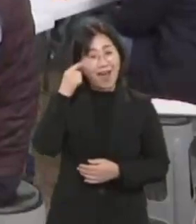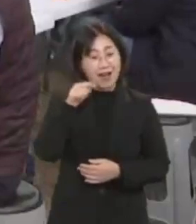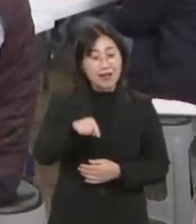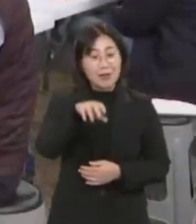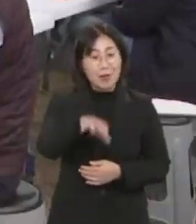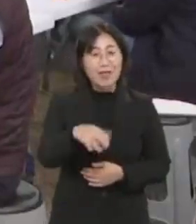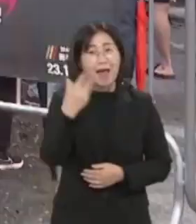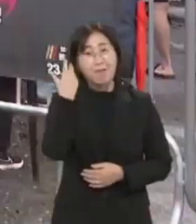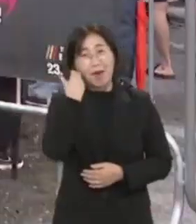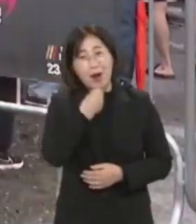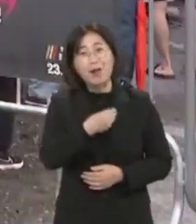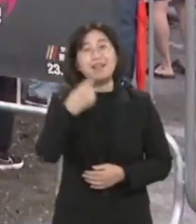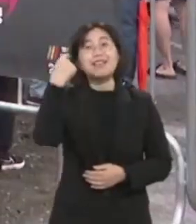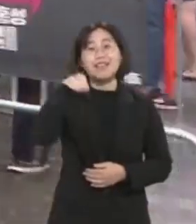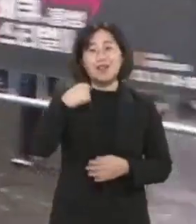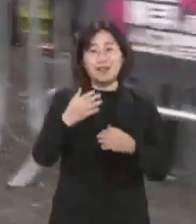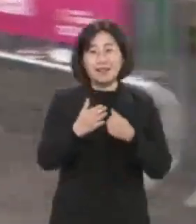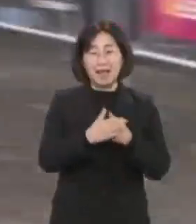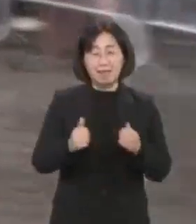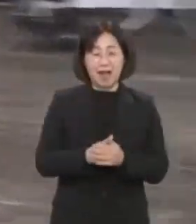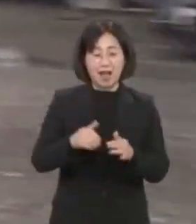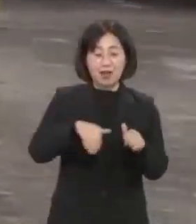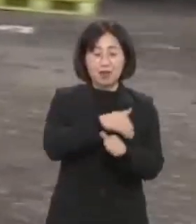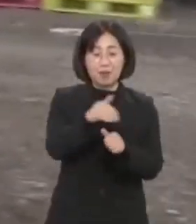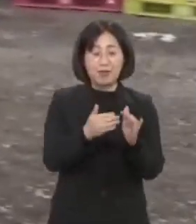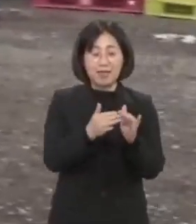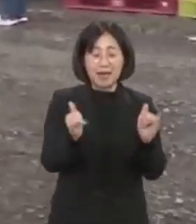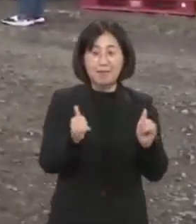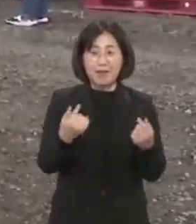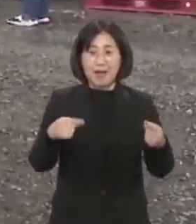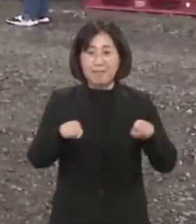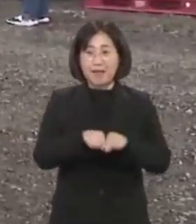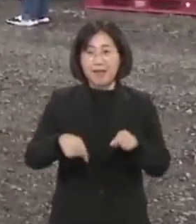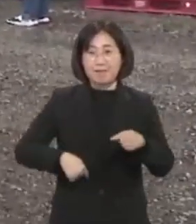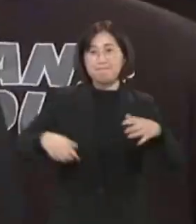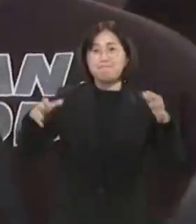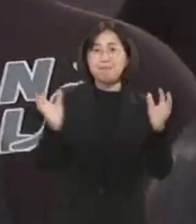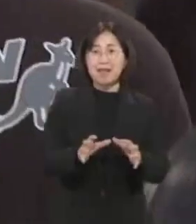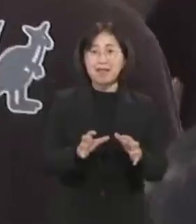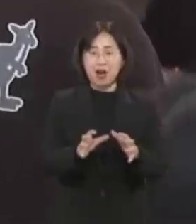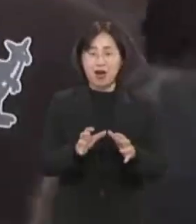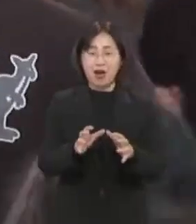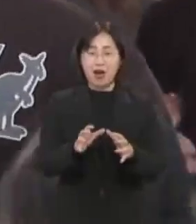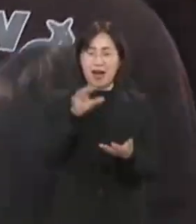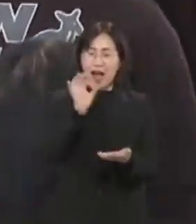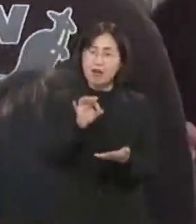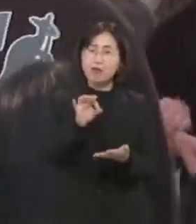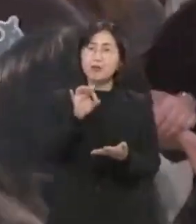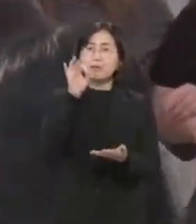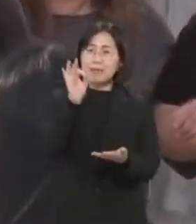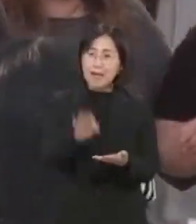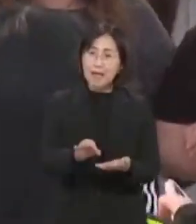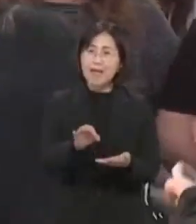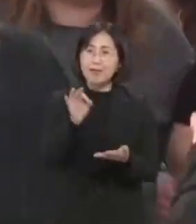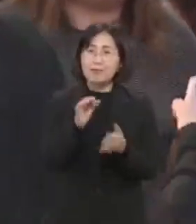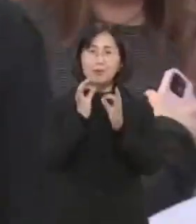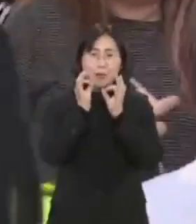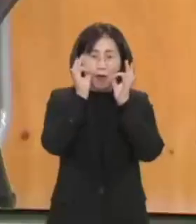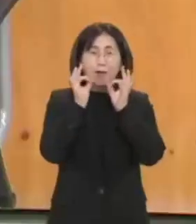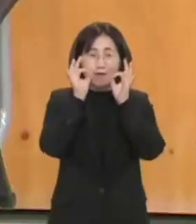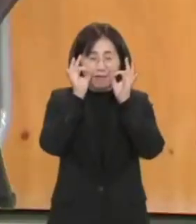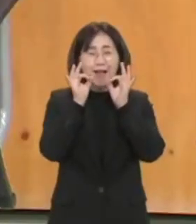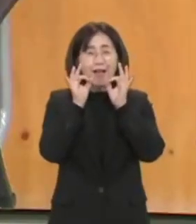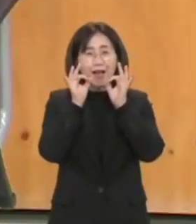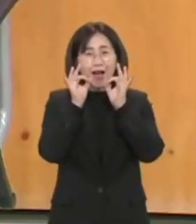거죠이 상인분들 외에 주변분들도 같이 합심해서 가격을 더 경쟁력에 변화시키고 전체적으로